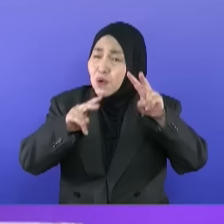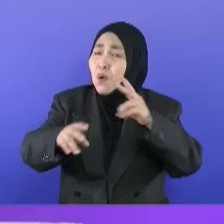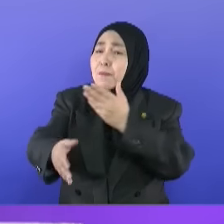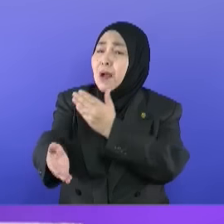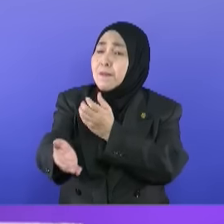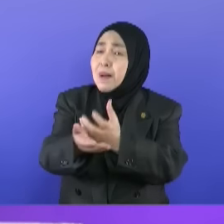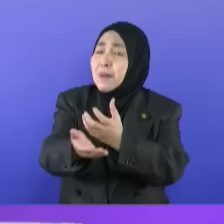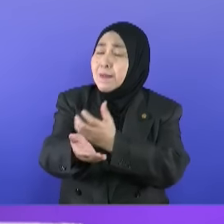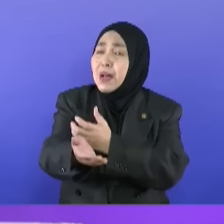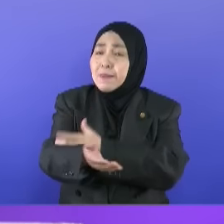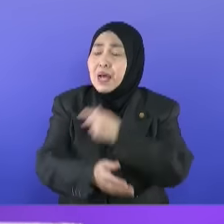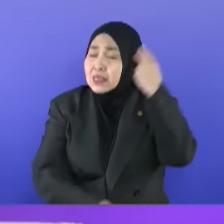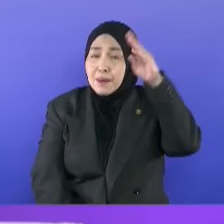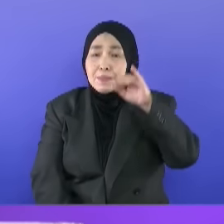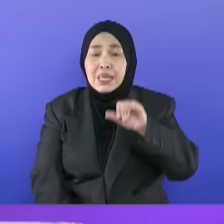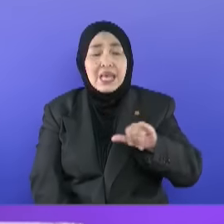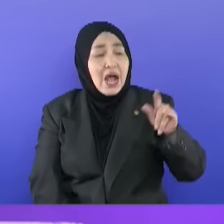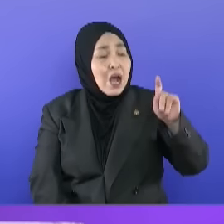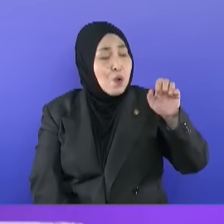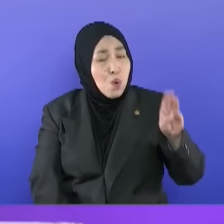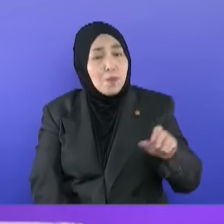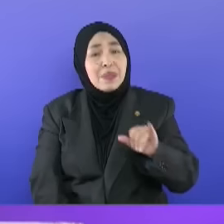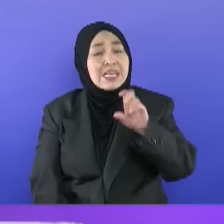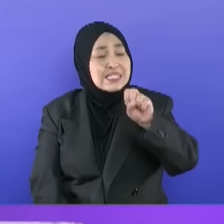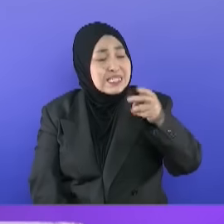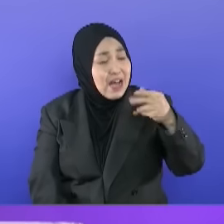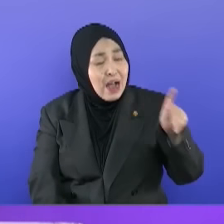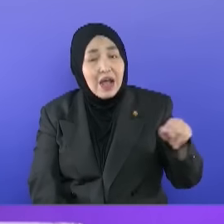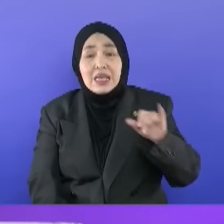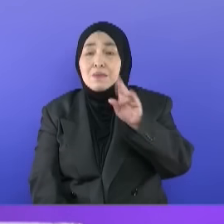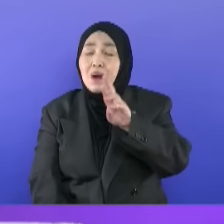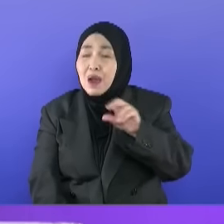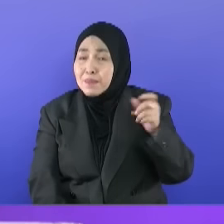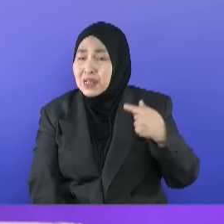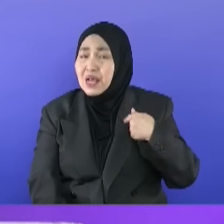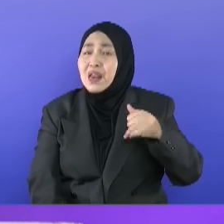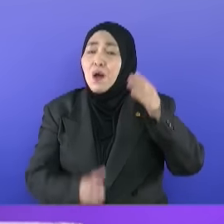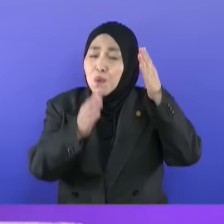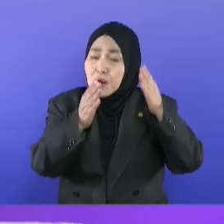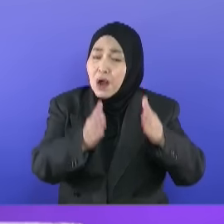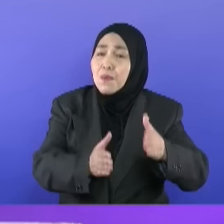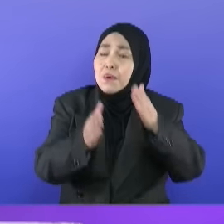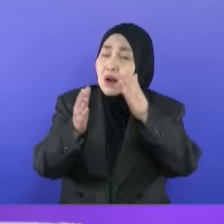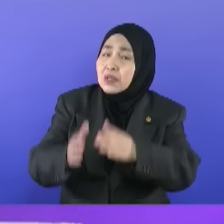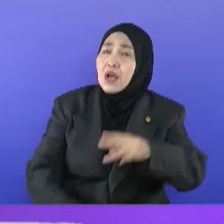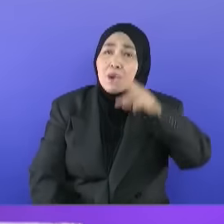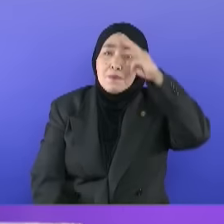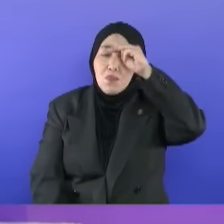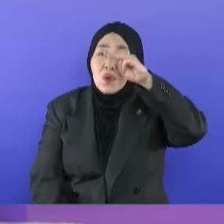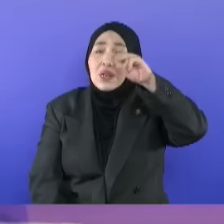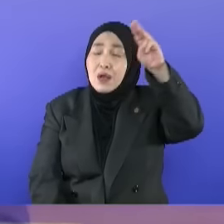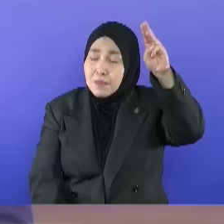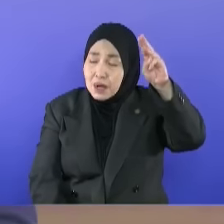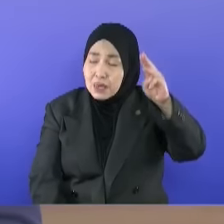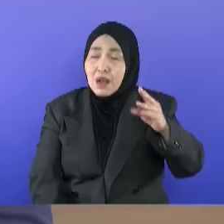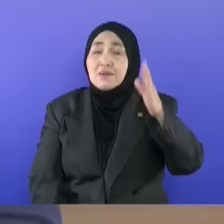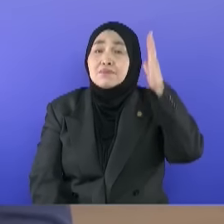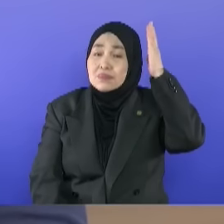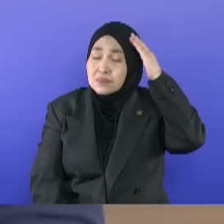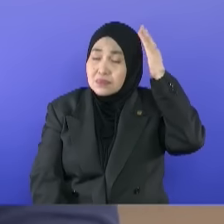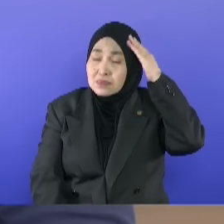daripada Nabi Yaakub bin Ishak bin Ibrahim. Mereka adalah orang-orang yang mulia yang menghargai kepada nikmat.